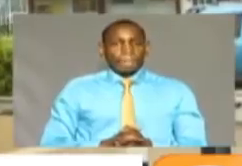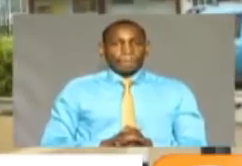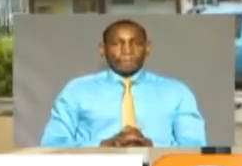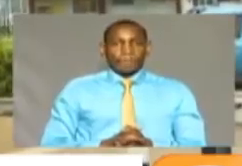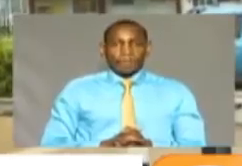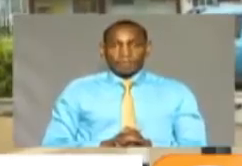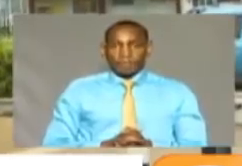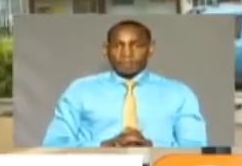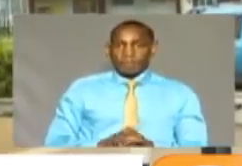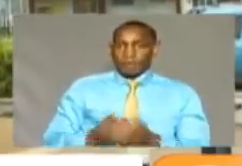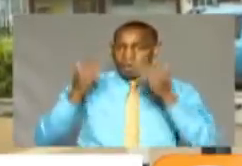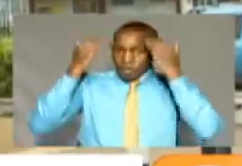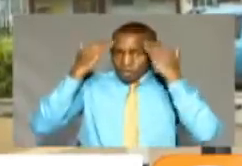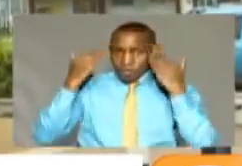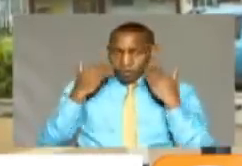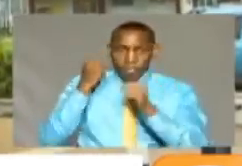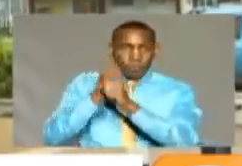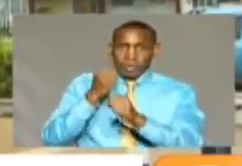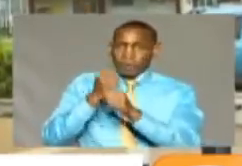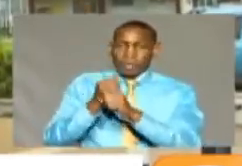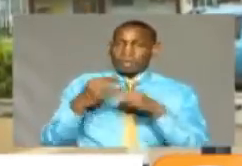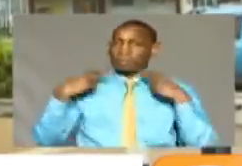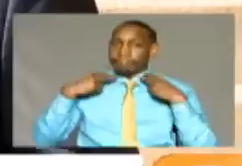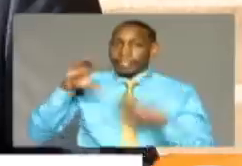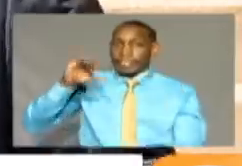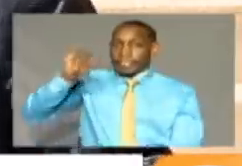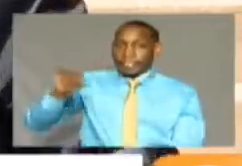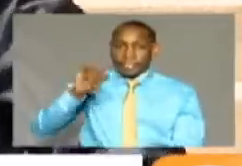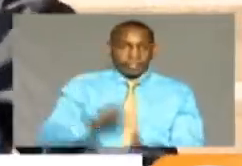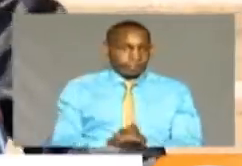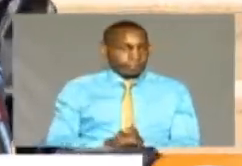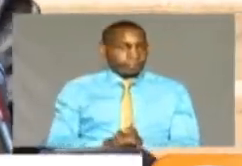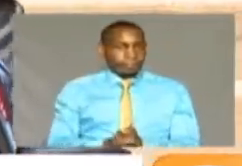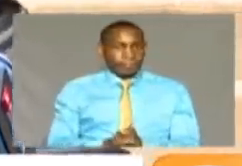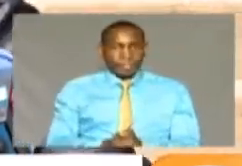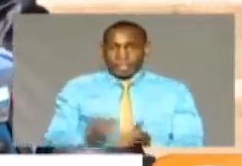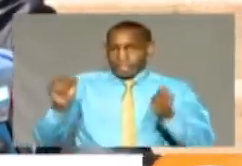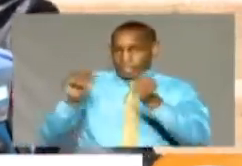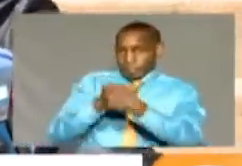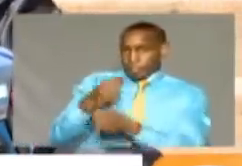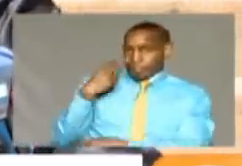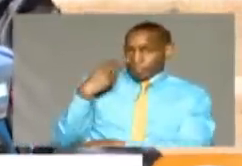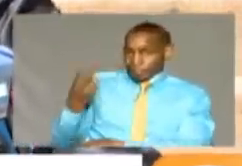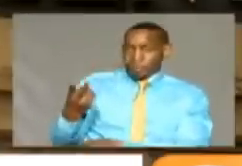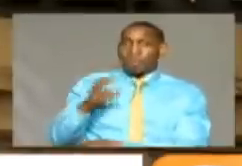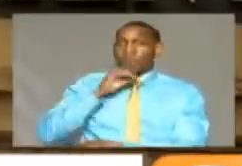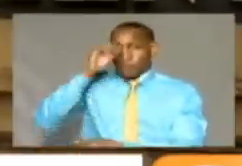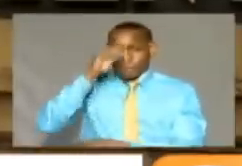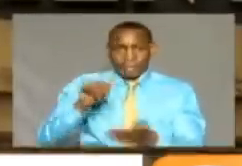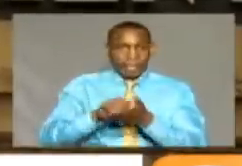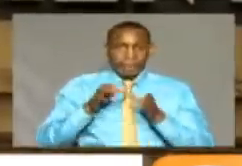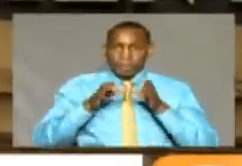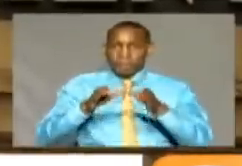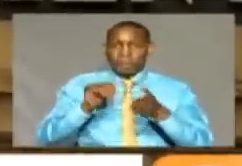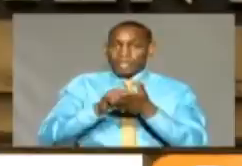Kiu ya mahakama ilimlemea jaji mkuu David Maraga. Tusije tukachukuliwe kama watoto wa kambo. Ambaye alilazimika